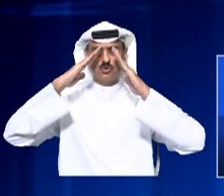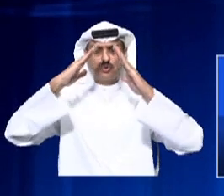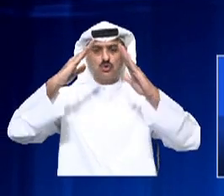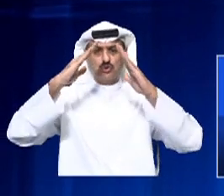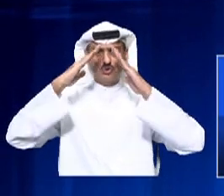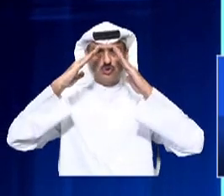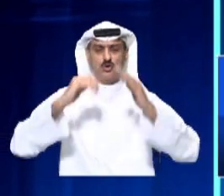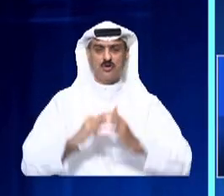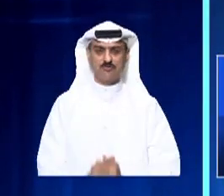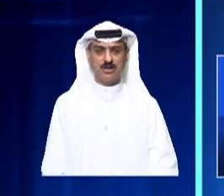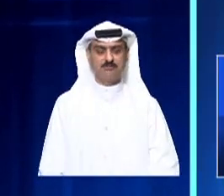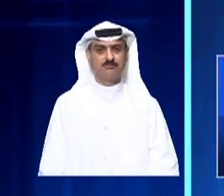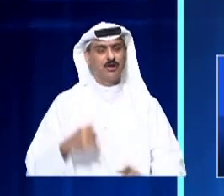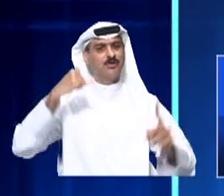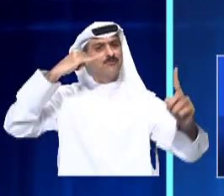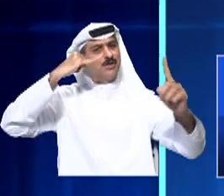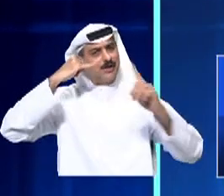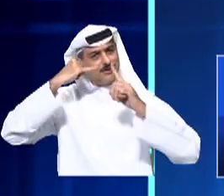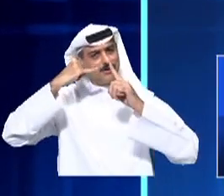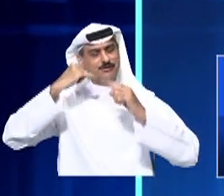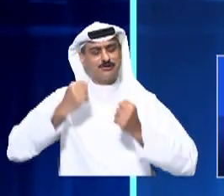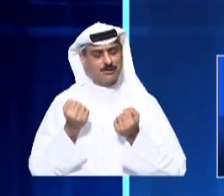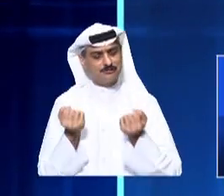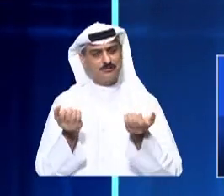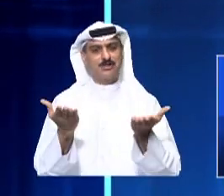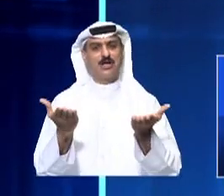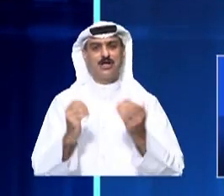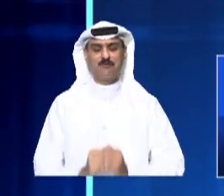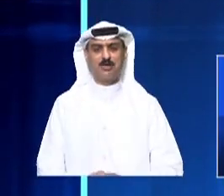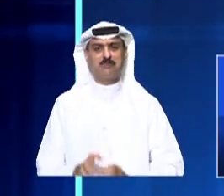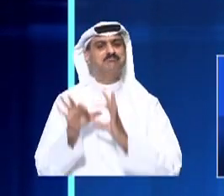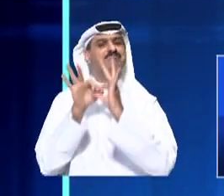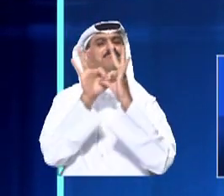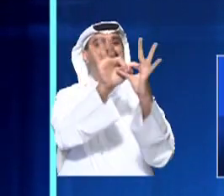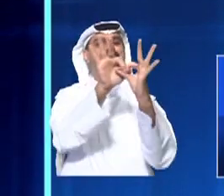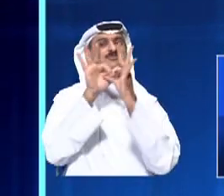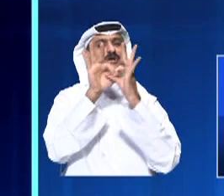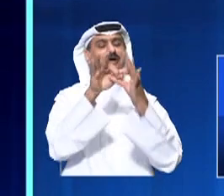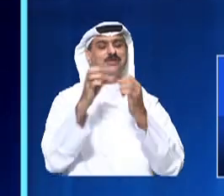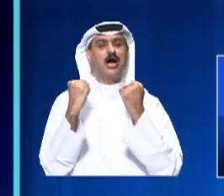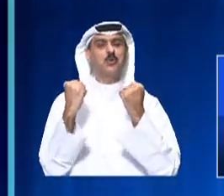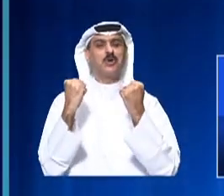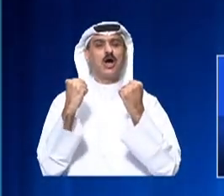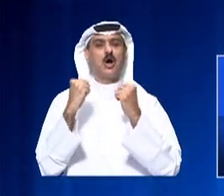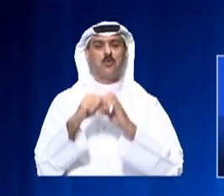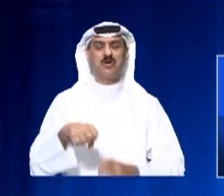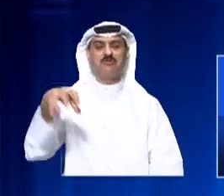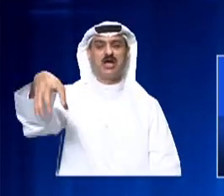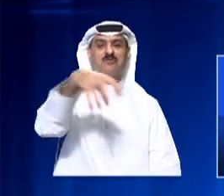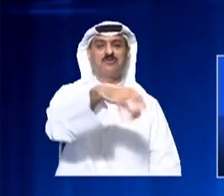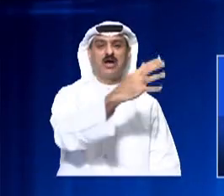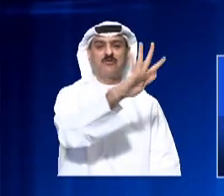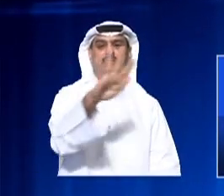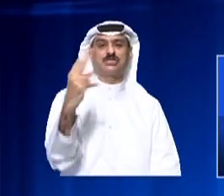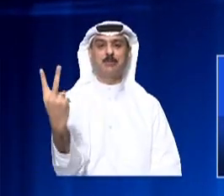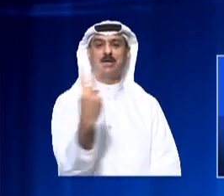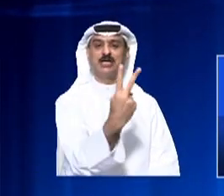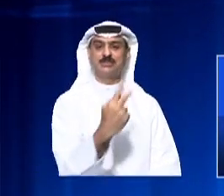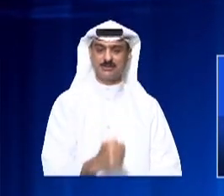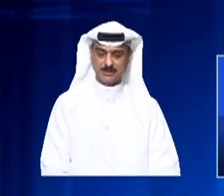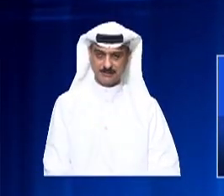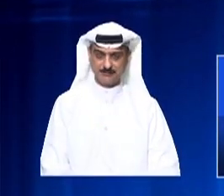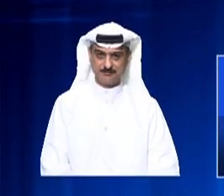سموه على هذه البادرة الكريمة التي تجسد عمق العلاقات بين البلدين والشعبين الشقيقين.